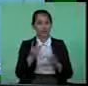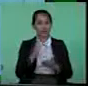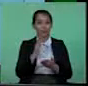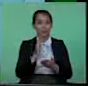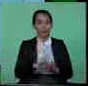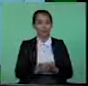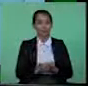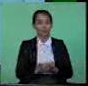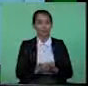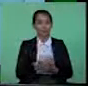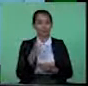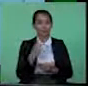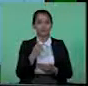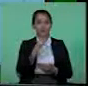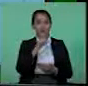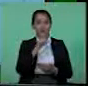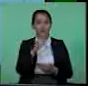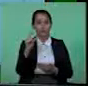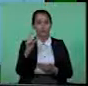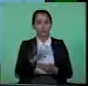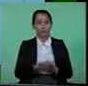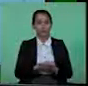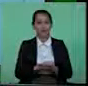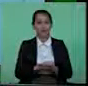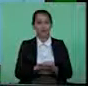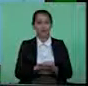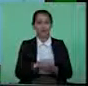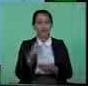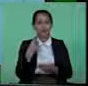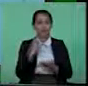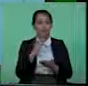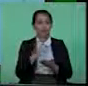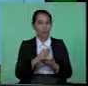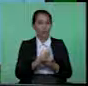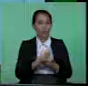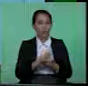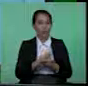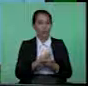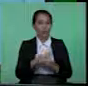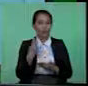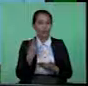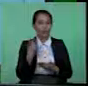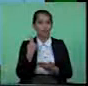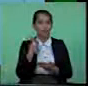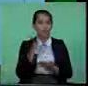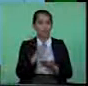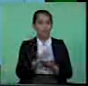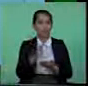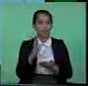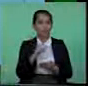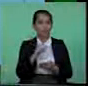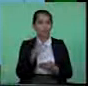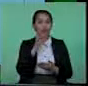kerak. Birinchi ustunda bo'linuvchi ma'lum, bo'luvchi ma'lum. Biz bo'linmani topishimiz